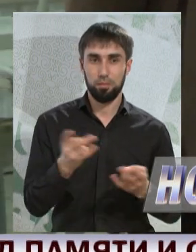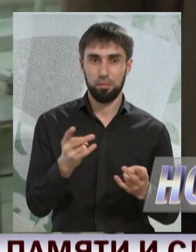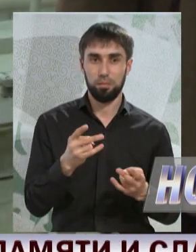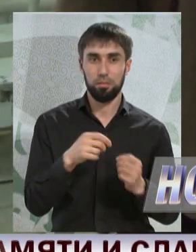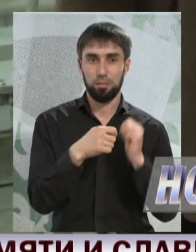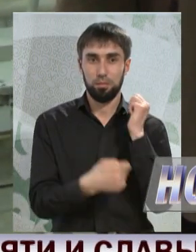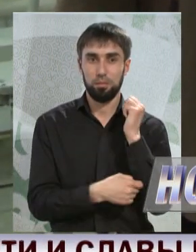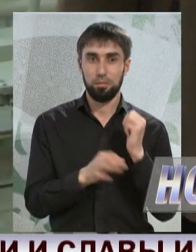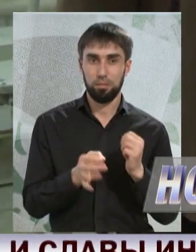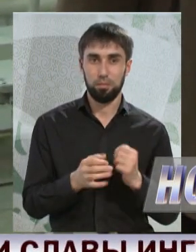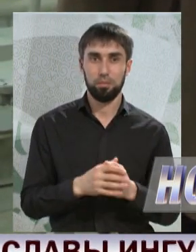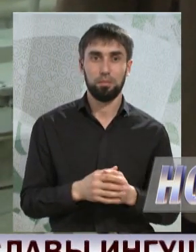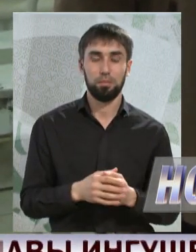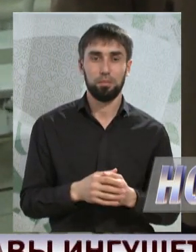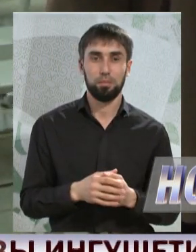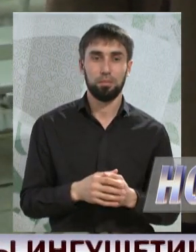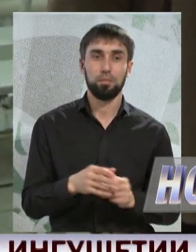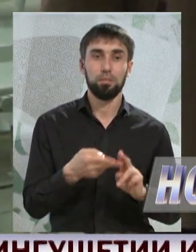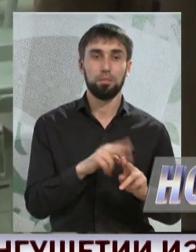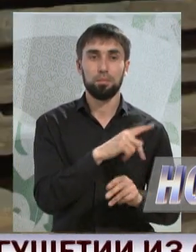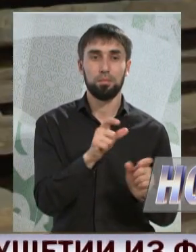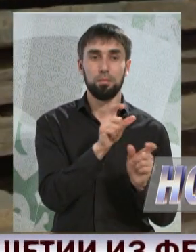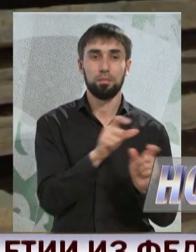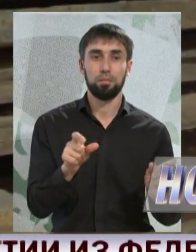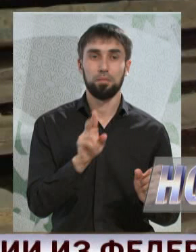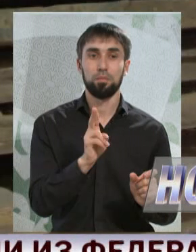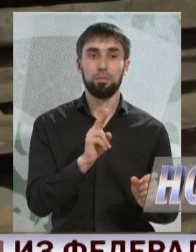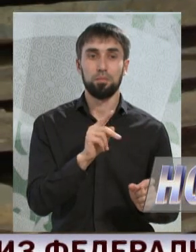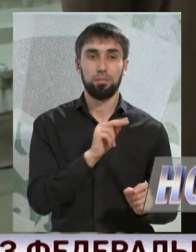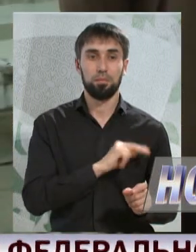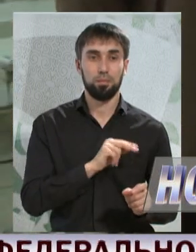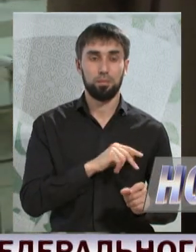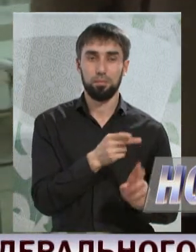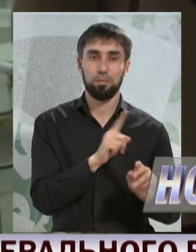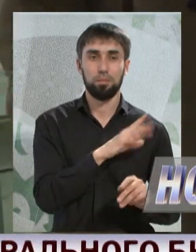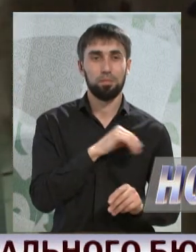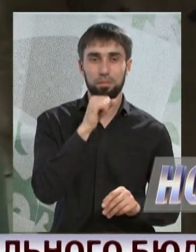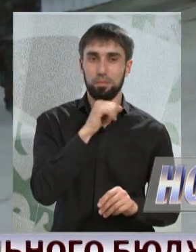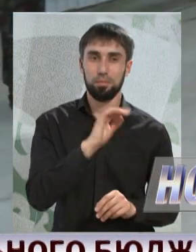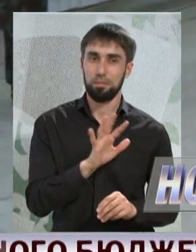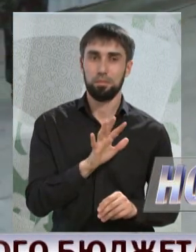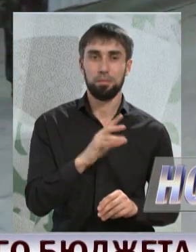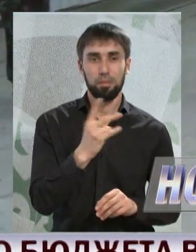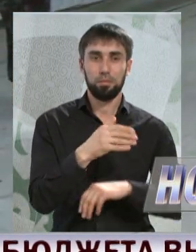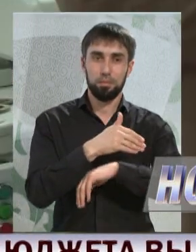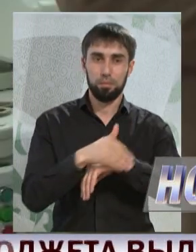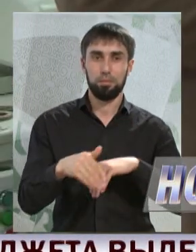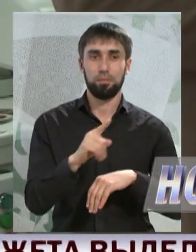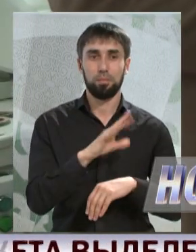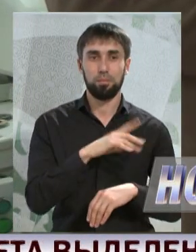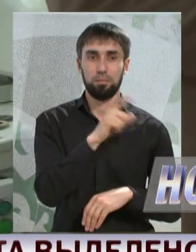материал. Да, материал из Махби официально оформите, официально сдавали ему лес.